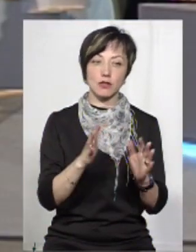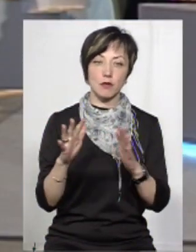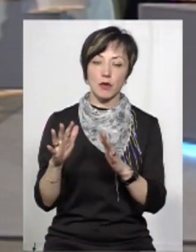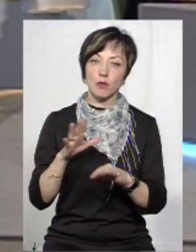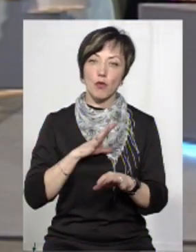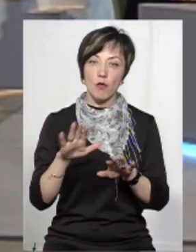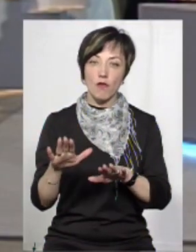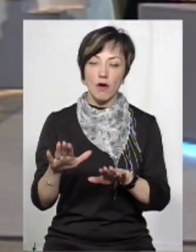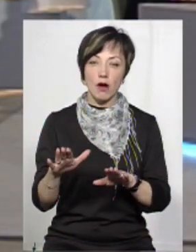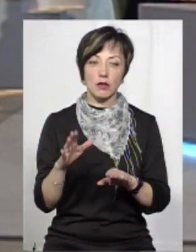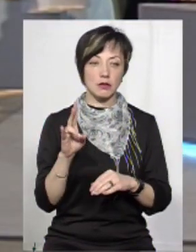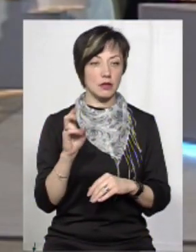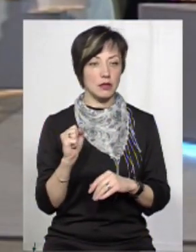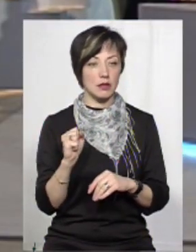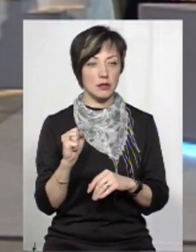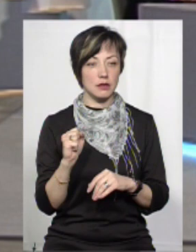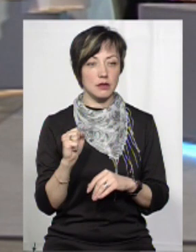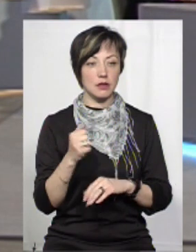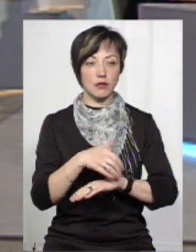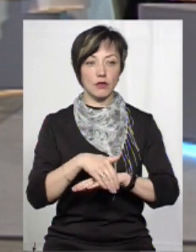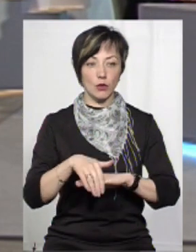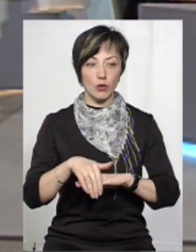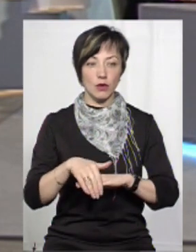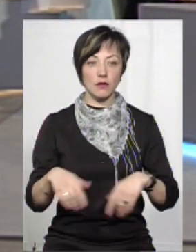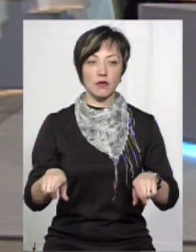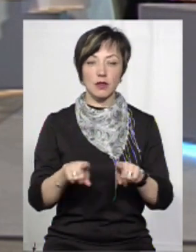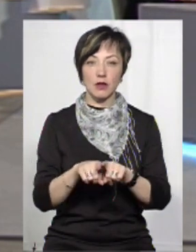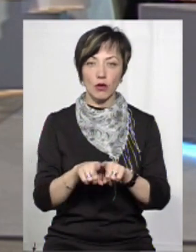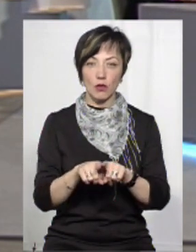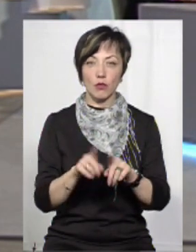випадків побувати на дворі